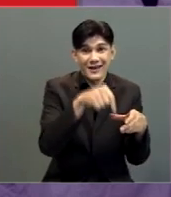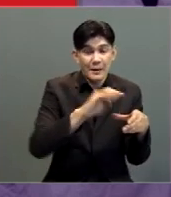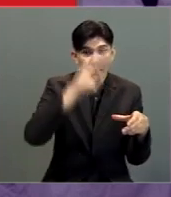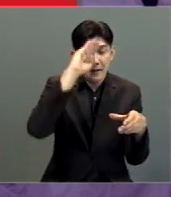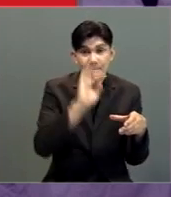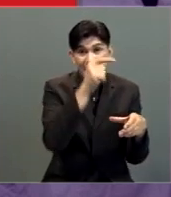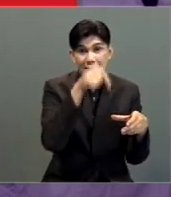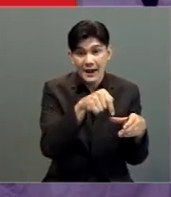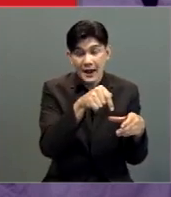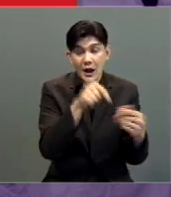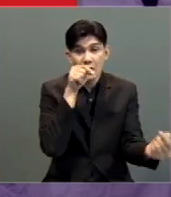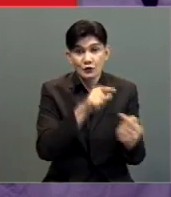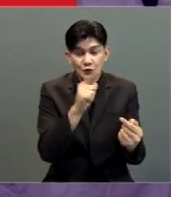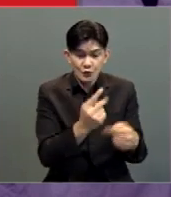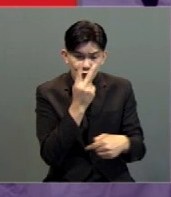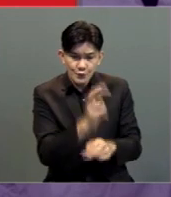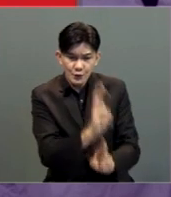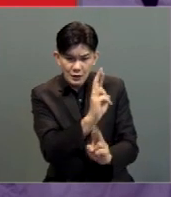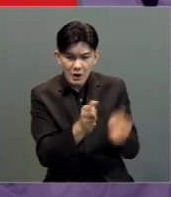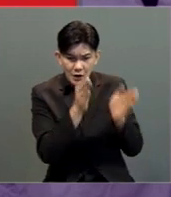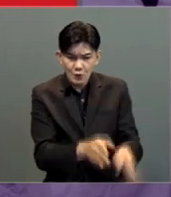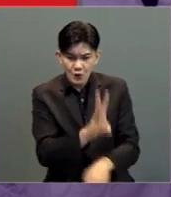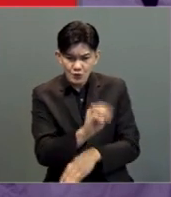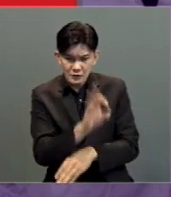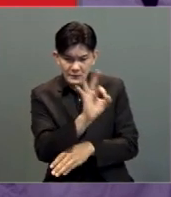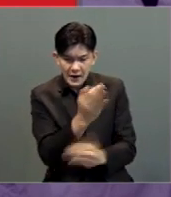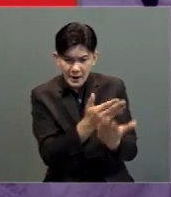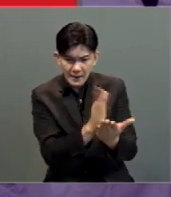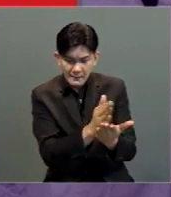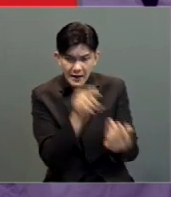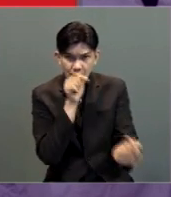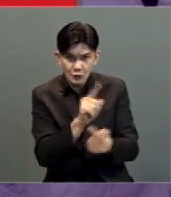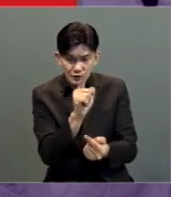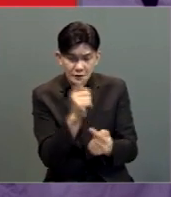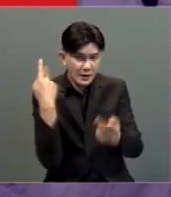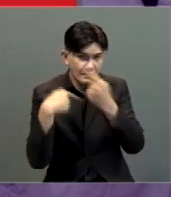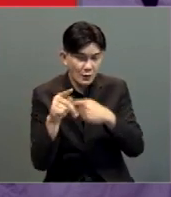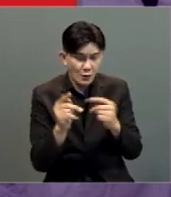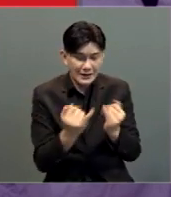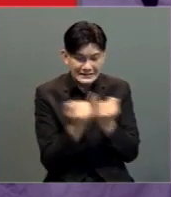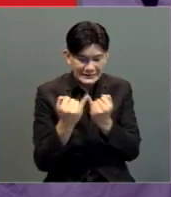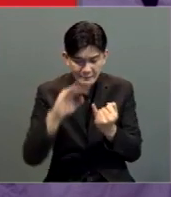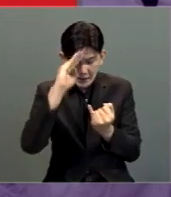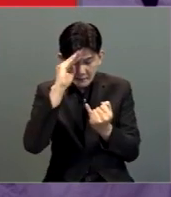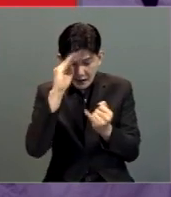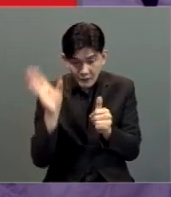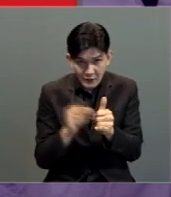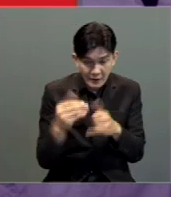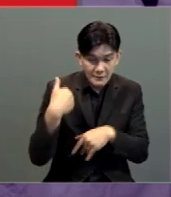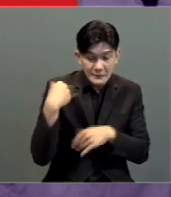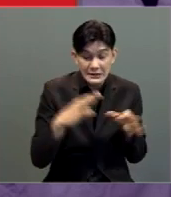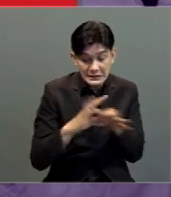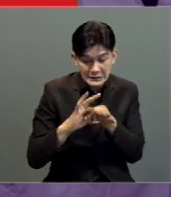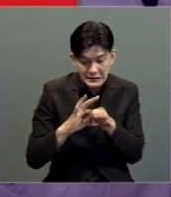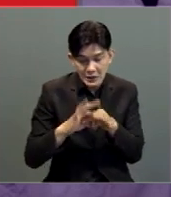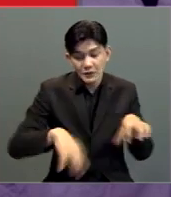ู้ป่วยรายใหม่ จากระบบเฝ้าระวัง 69 คนแบ่งเป็ผู้ป่วยที่มีประวัติสัผักัผู้ปวยยนยันหรอเกี่ว